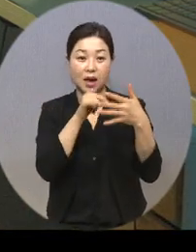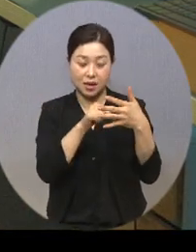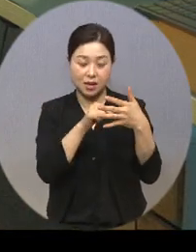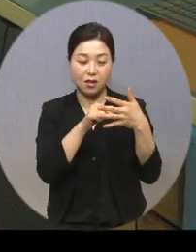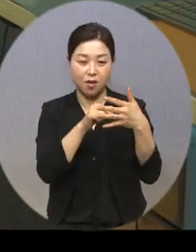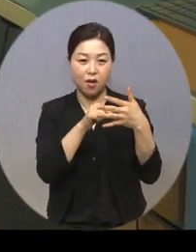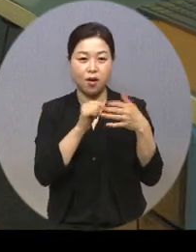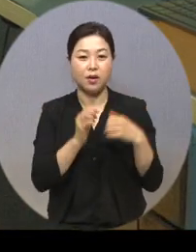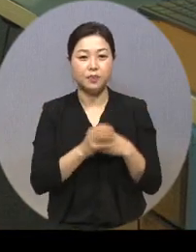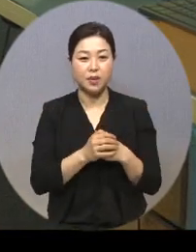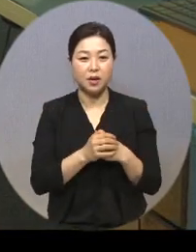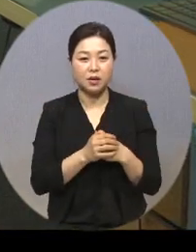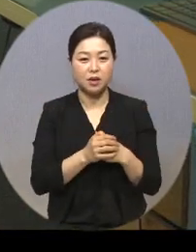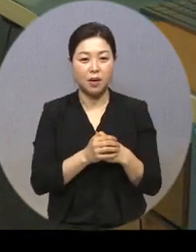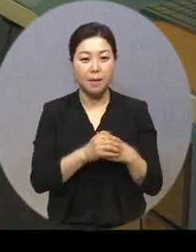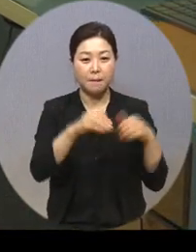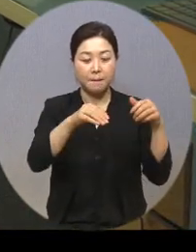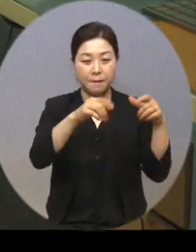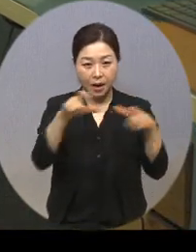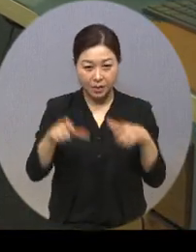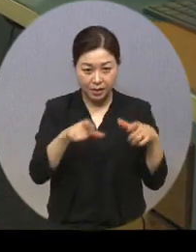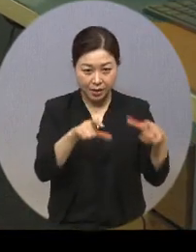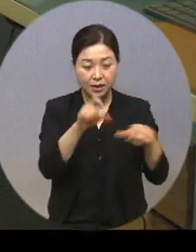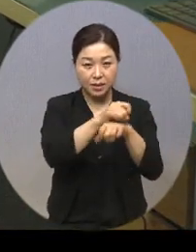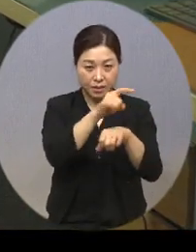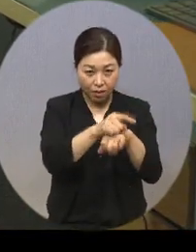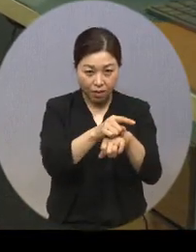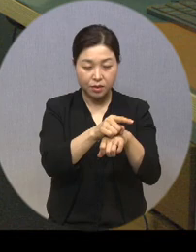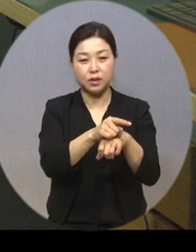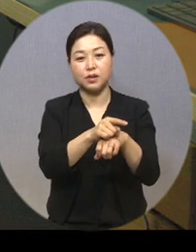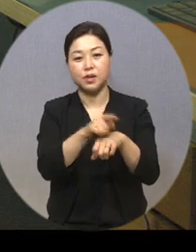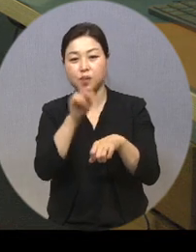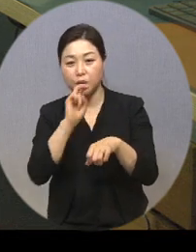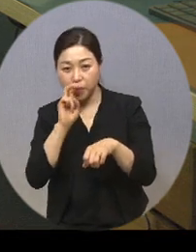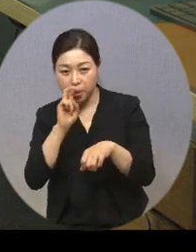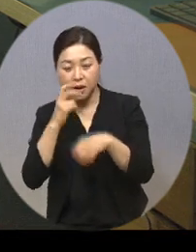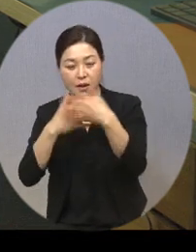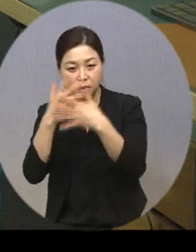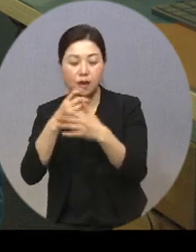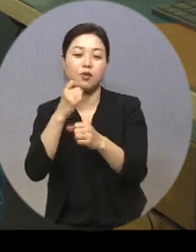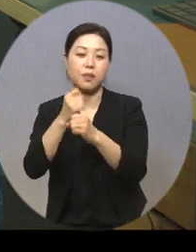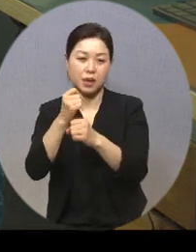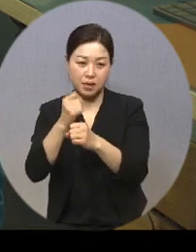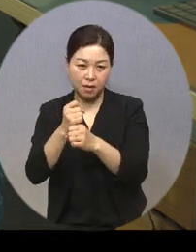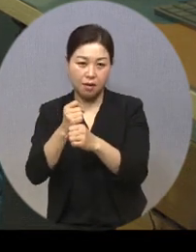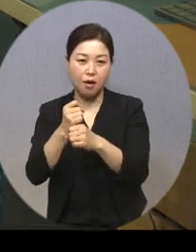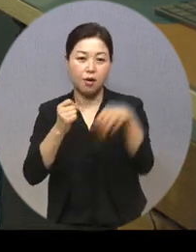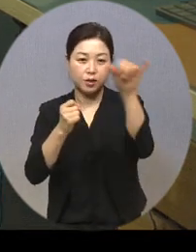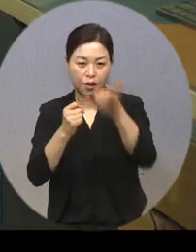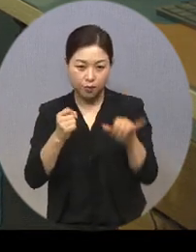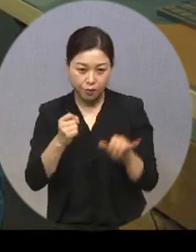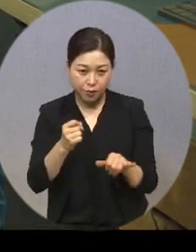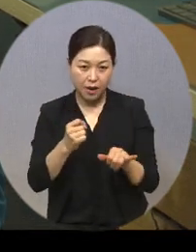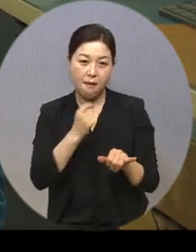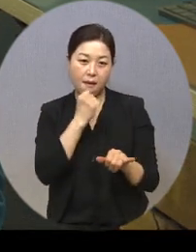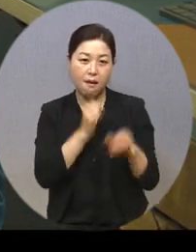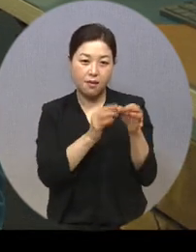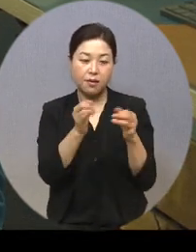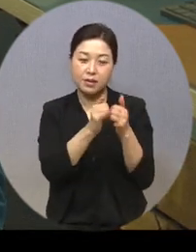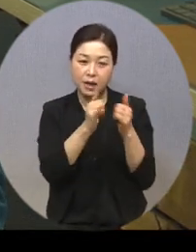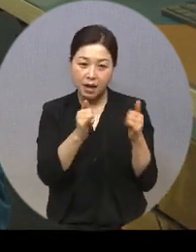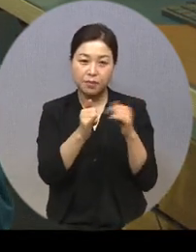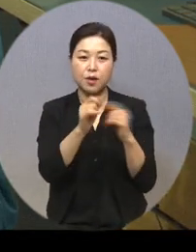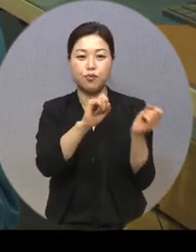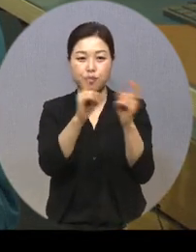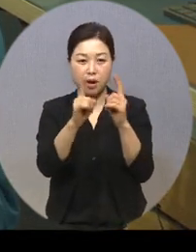특색을 노래로 표현하고 뮤직비디오를 표현하는 그 방식을 전국에 있는 소상공인들의 부활을 위해 힘쓰고자 그 지역을 찾아가서